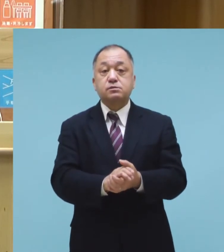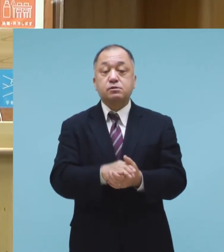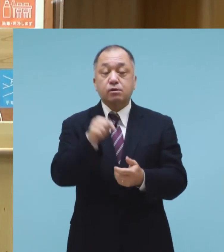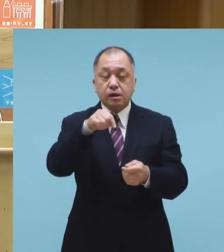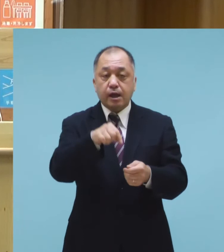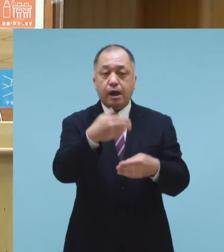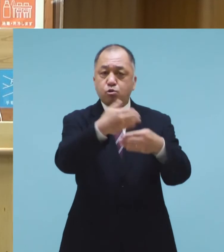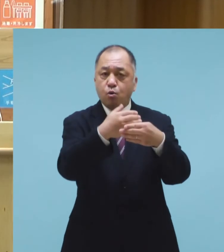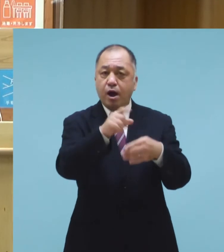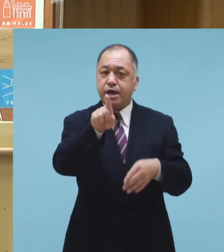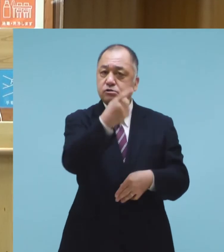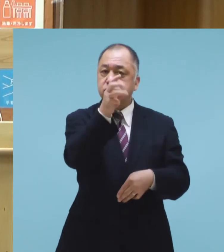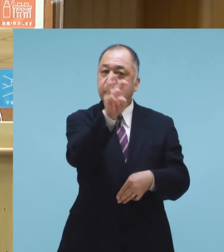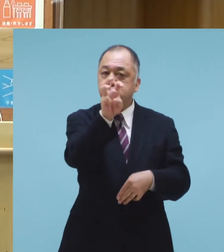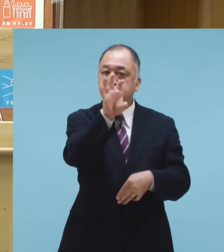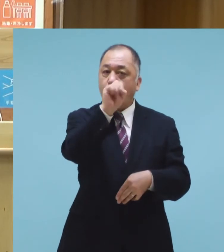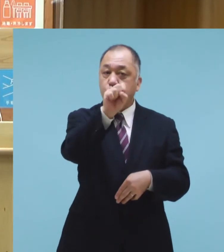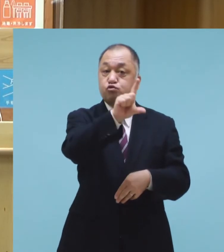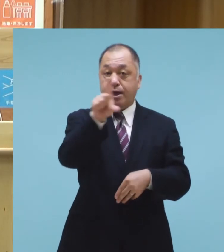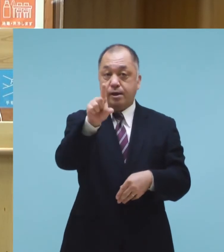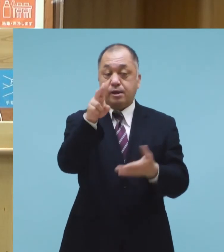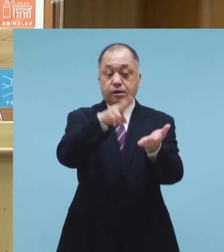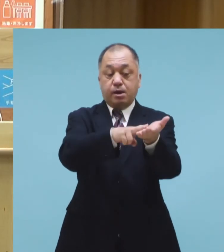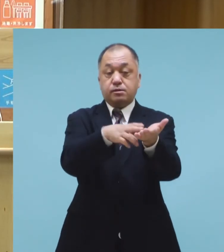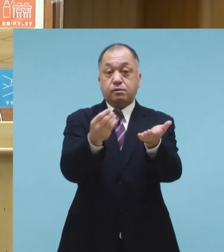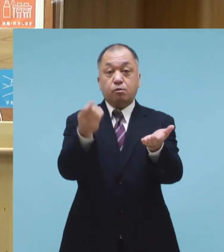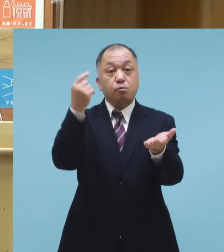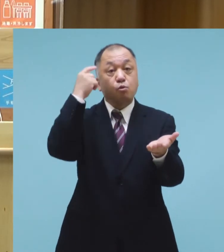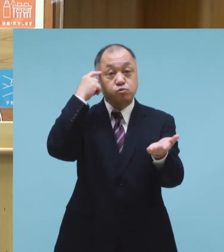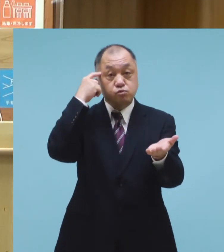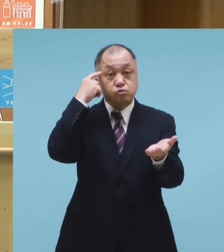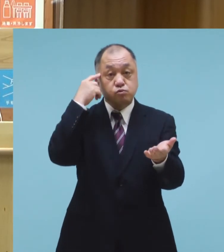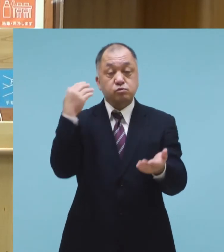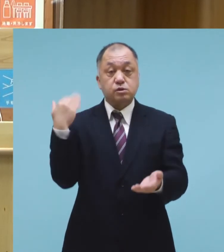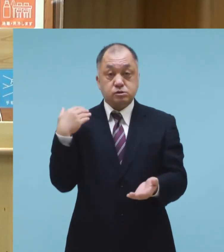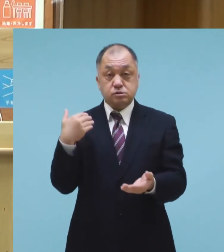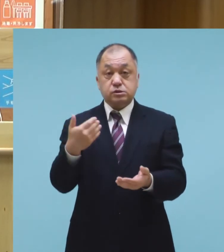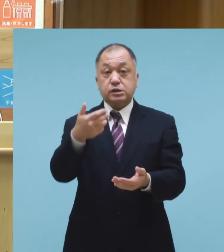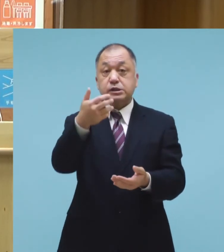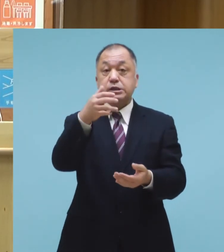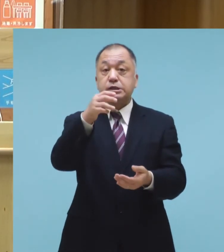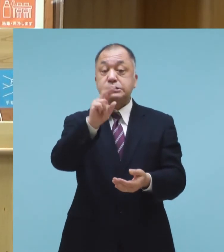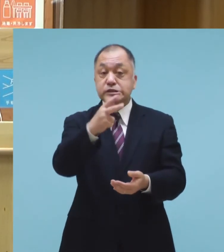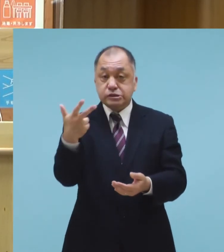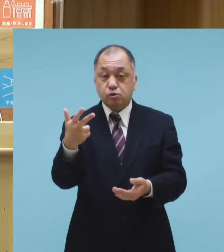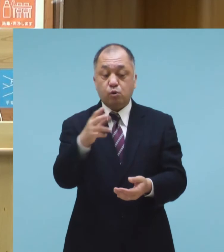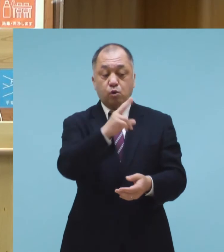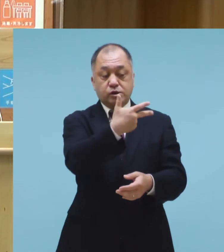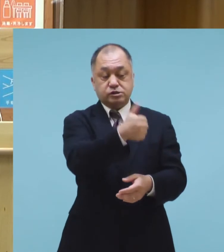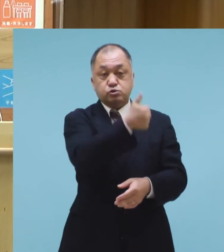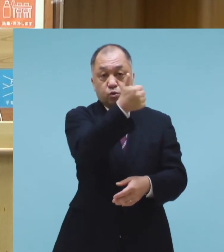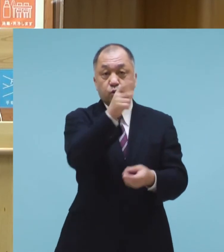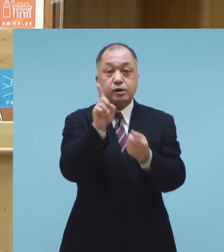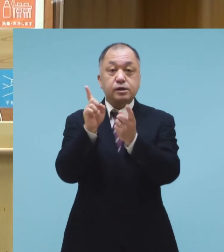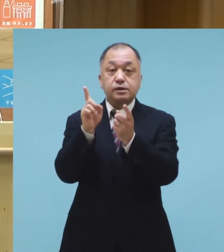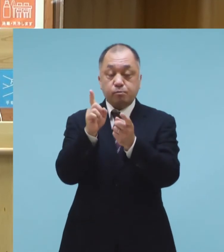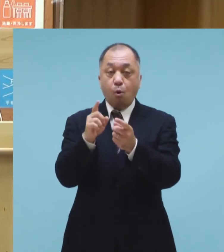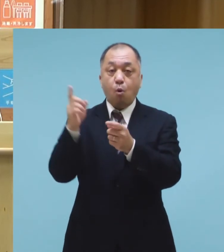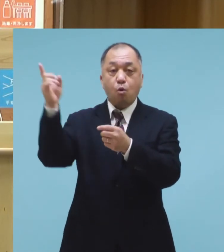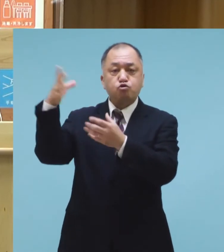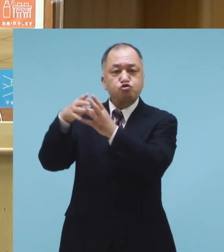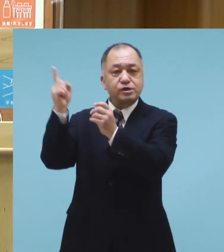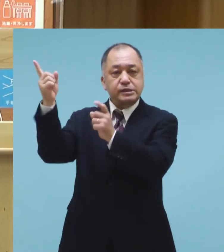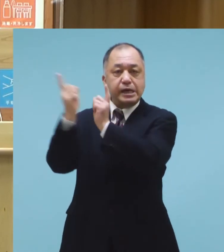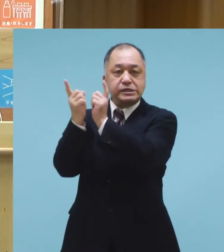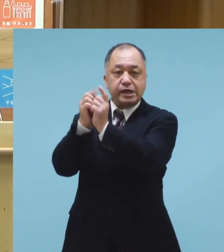130億ぐらいですかっていうのが決まったと思うんですけども、まあ、先日知事と市長も国大臣に要望され